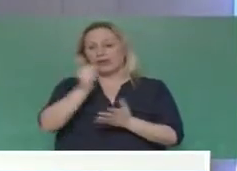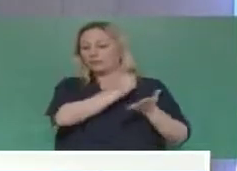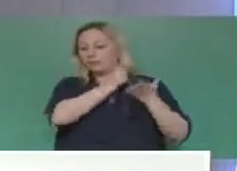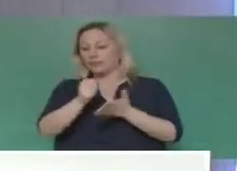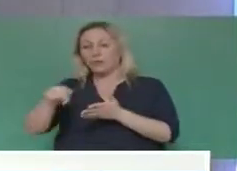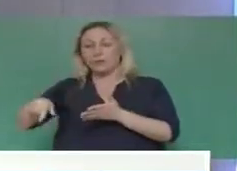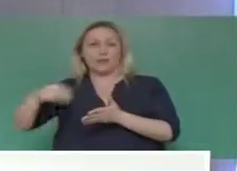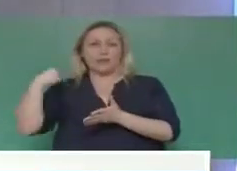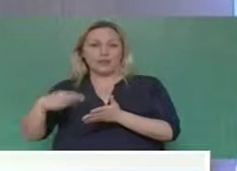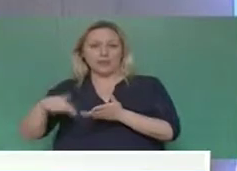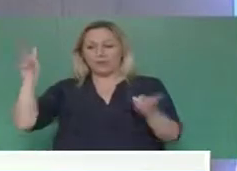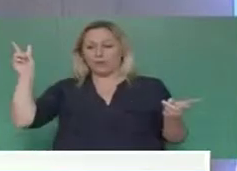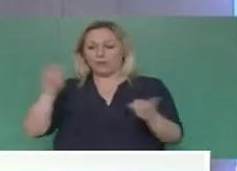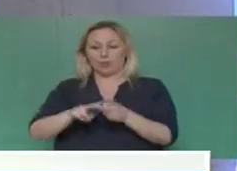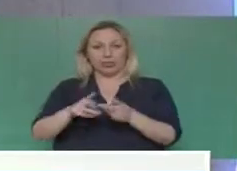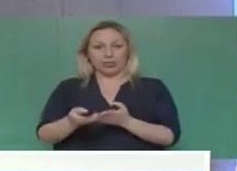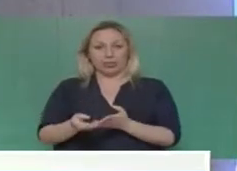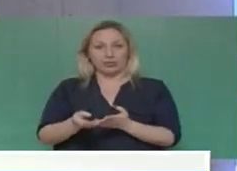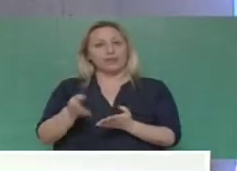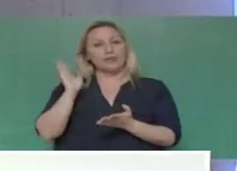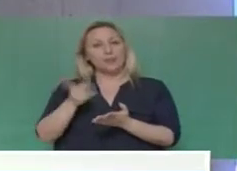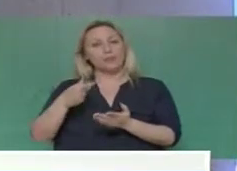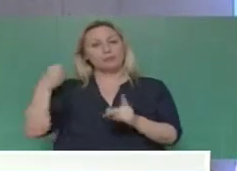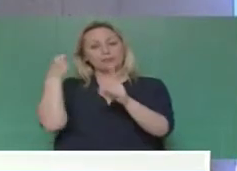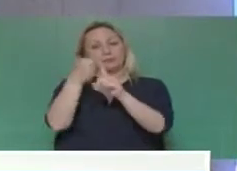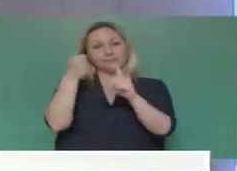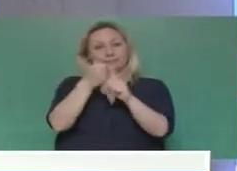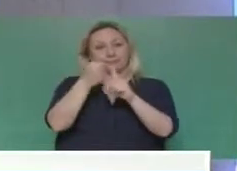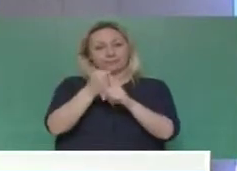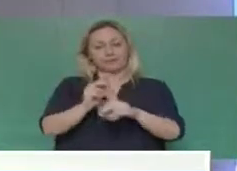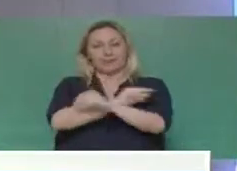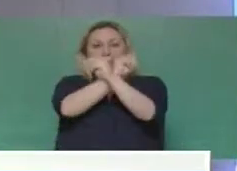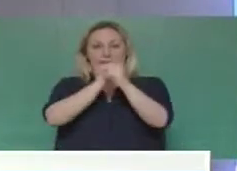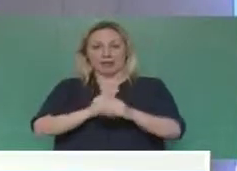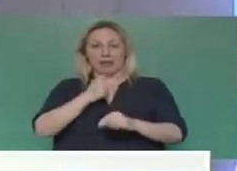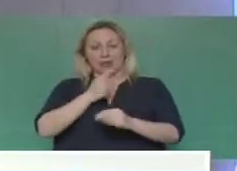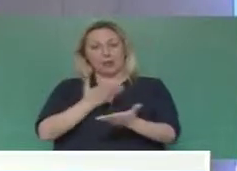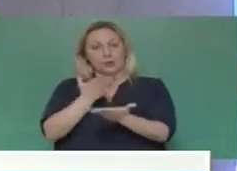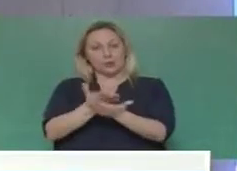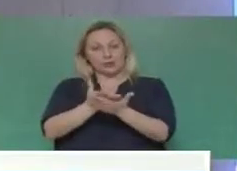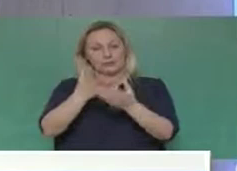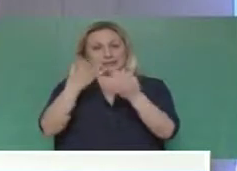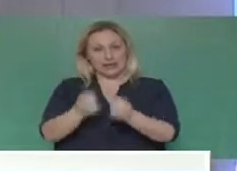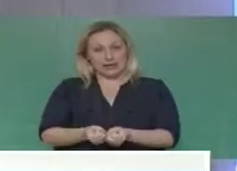άλλων ζητημάτων. Κλείνω λοιπόν και λέγω ότι υπάρχουν προτάσεις. Να μην